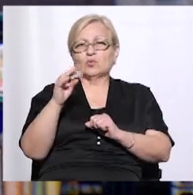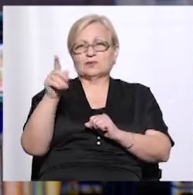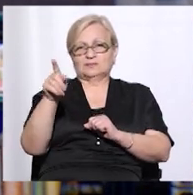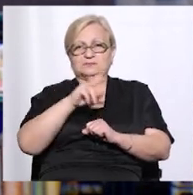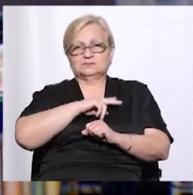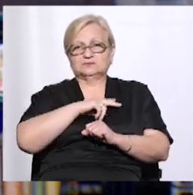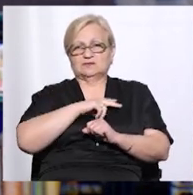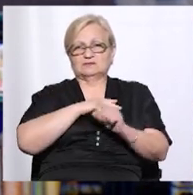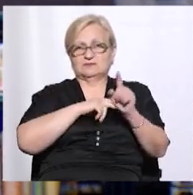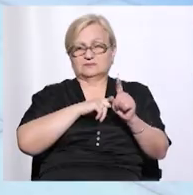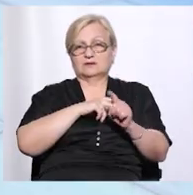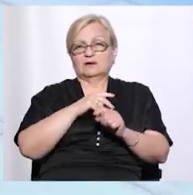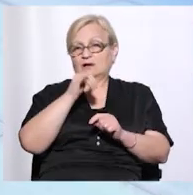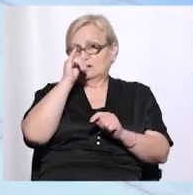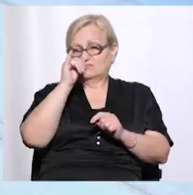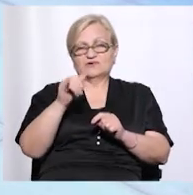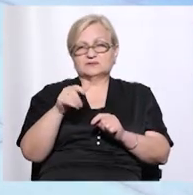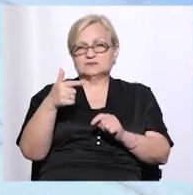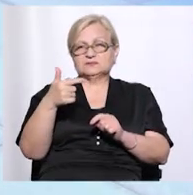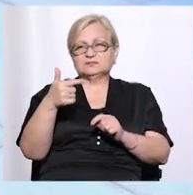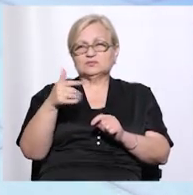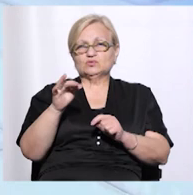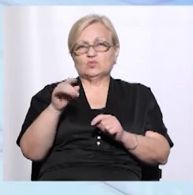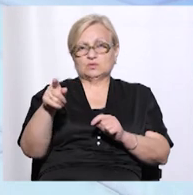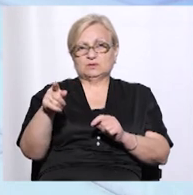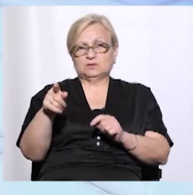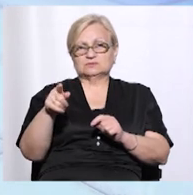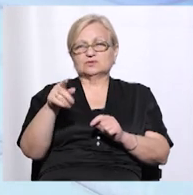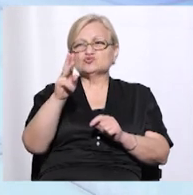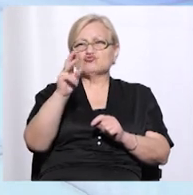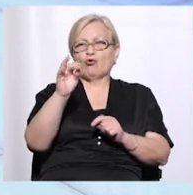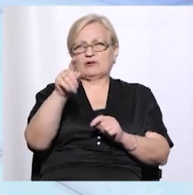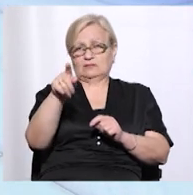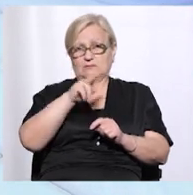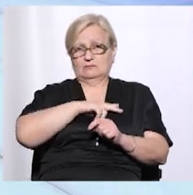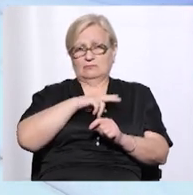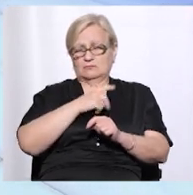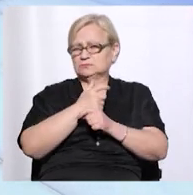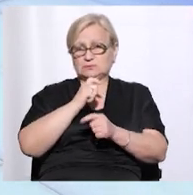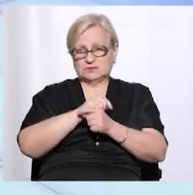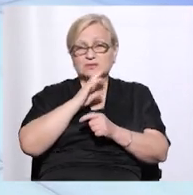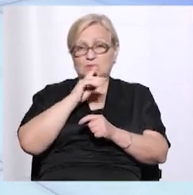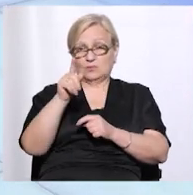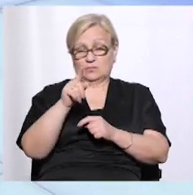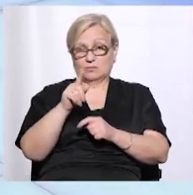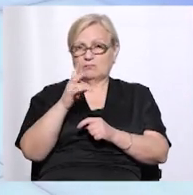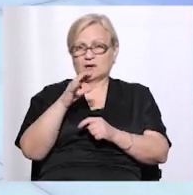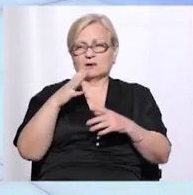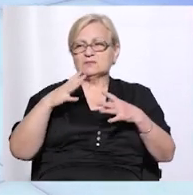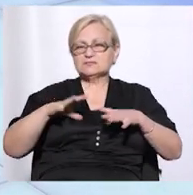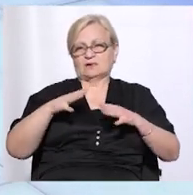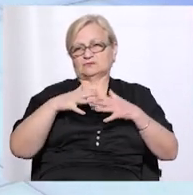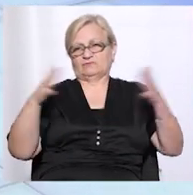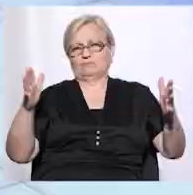სვეტიცხოველი. ვერც გიორგისთვის საქართველო ვერ გადაწონა შორენამ. აი ეს არის გასაოცარი, ეს ორი გმირი,